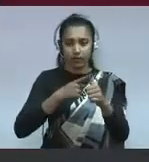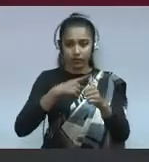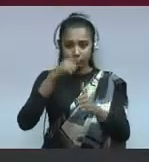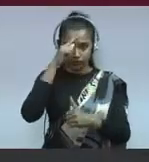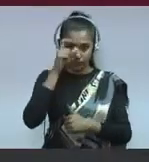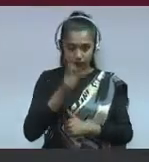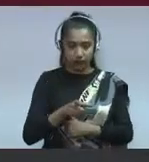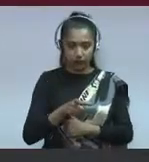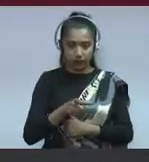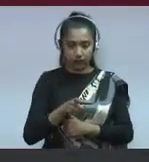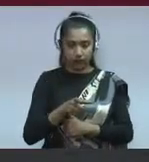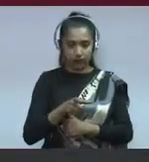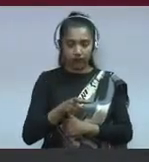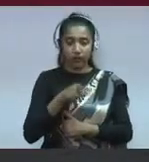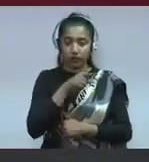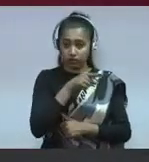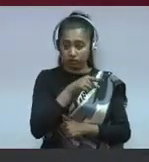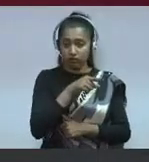මණ්ඩලය.